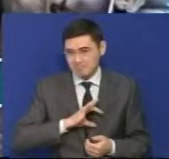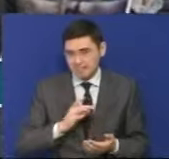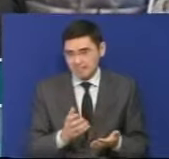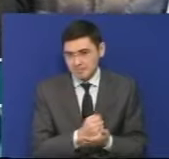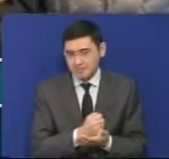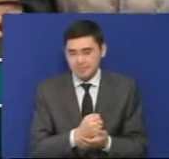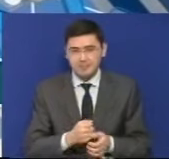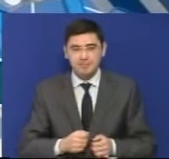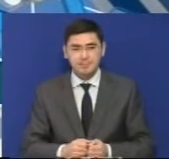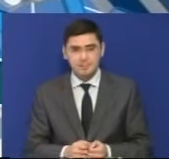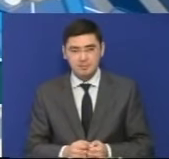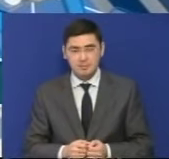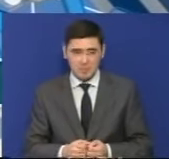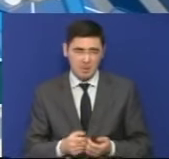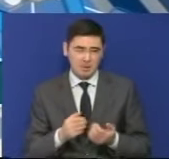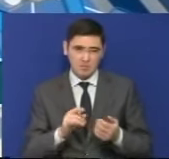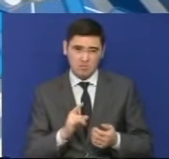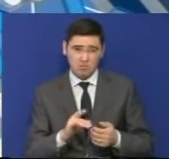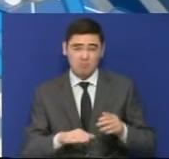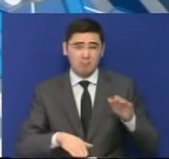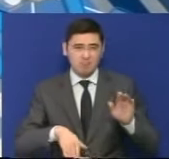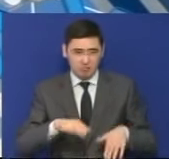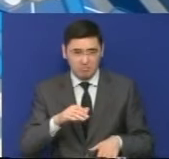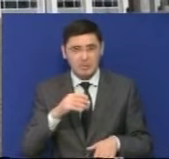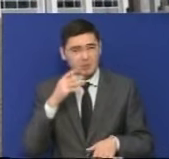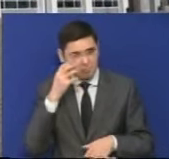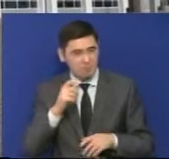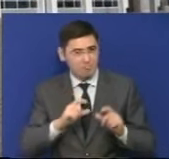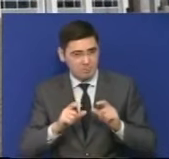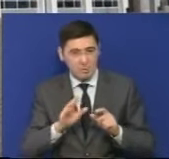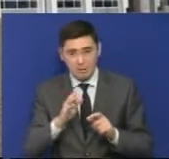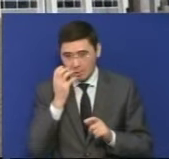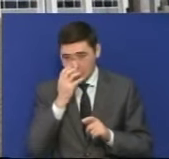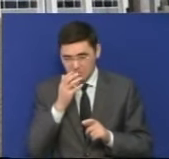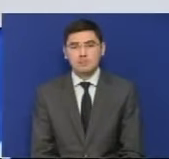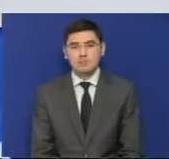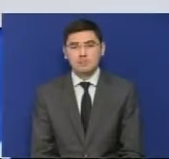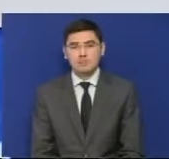но профессионально стал ими заниматься после потери зрения. Саулия Байгалиева, Серик Нуртазинов, телеканал «Семей».